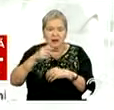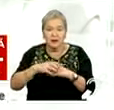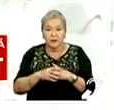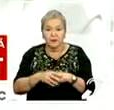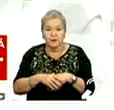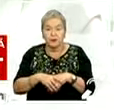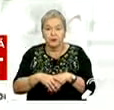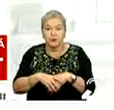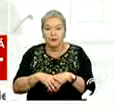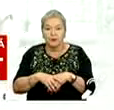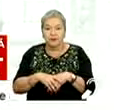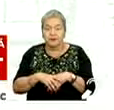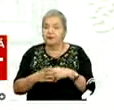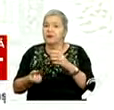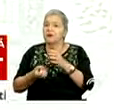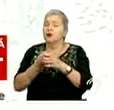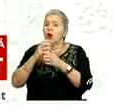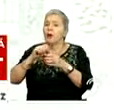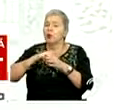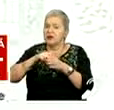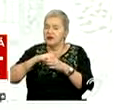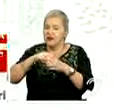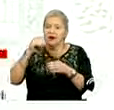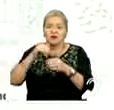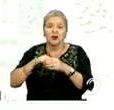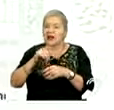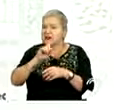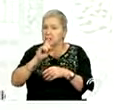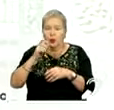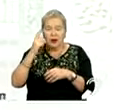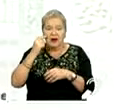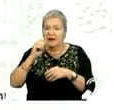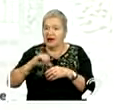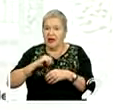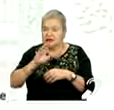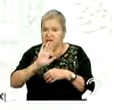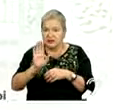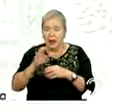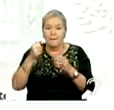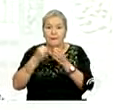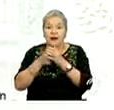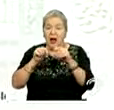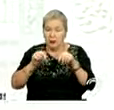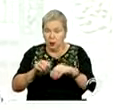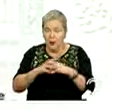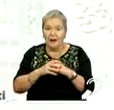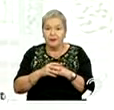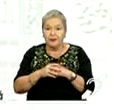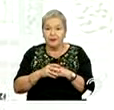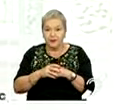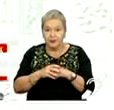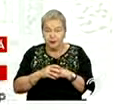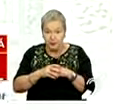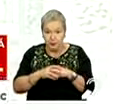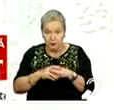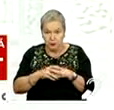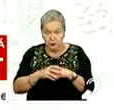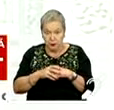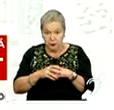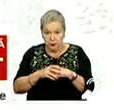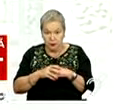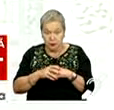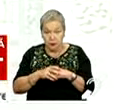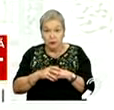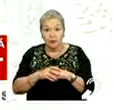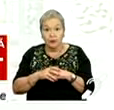Bun găsit! Noi amendamente votate nu cred că vor exista, având în vedere că până acum majoritatea cei